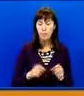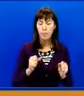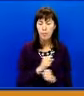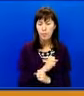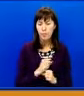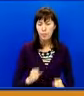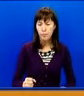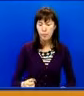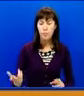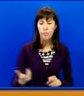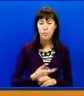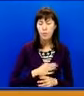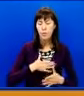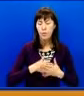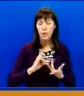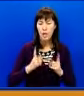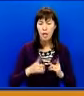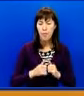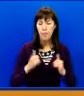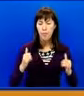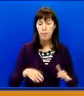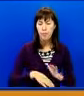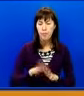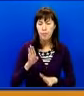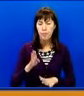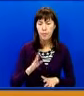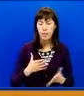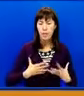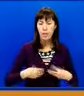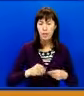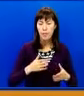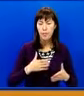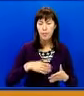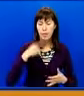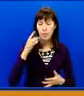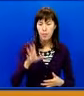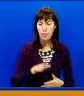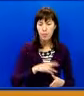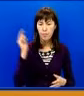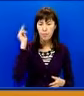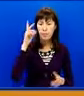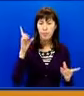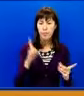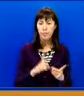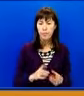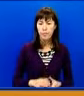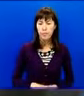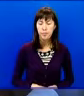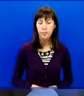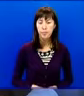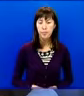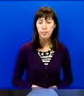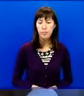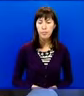невозможны без духовного обновления, без развития и изменения в лучшую сторону общественного сознания, говорили участники встречи. Анна Шолгина,